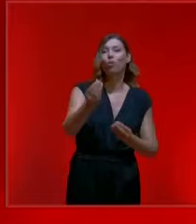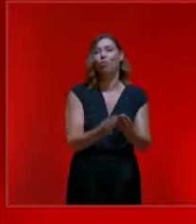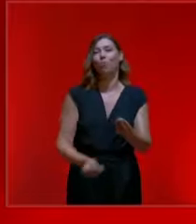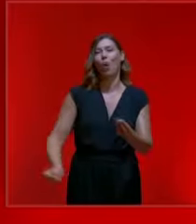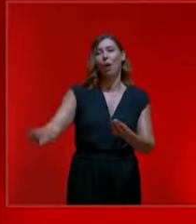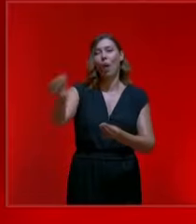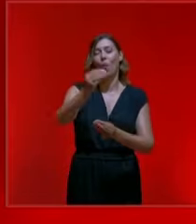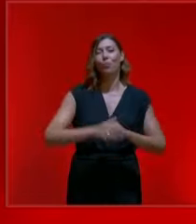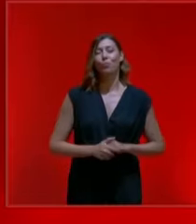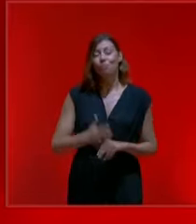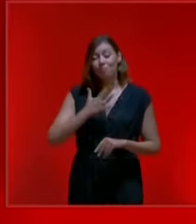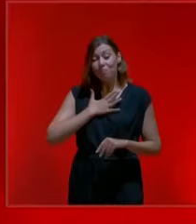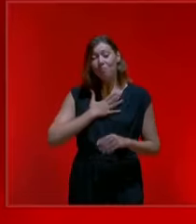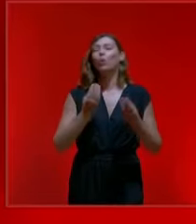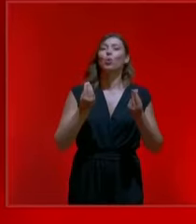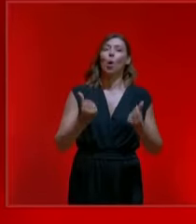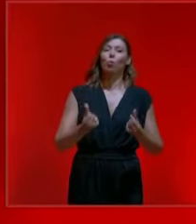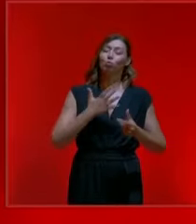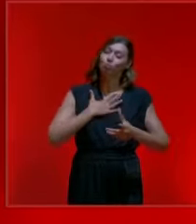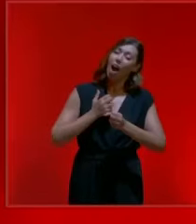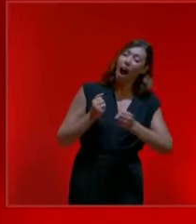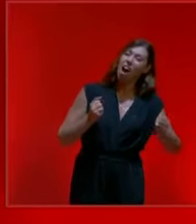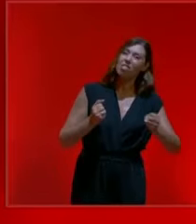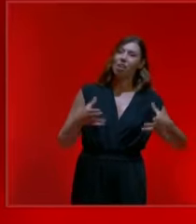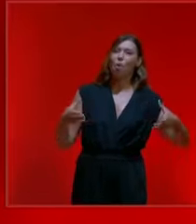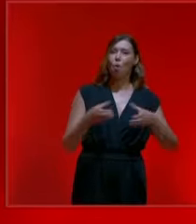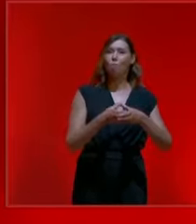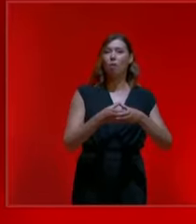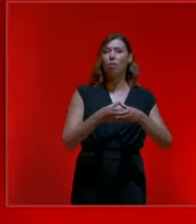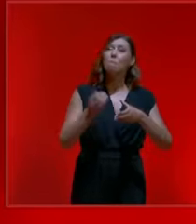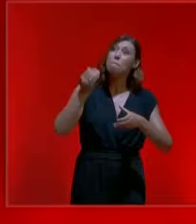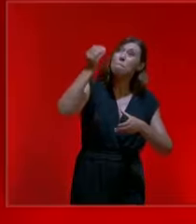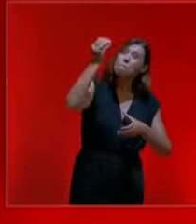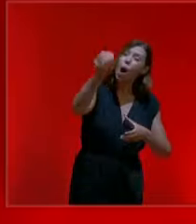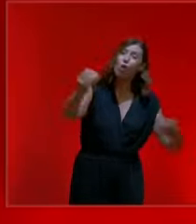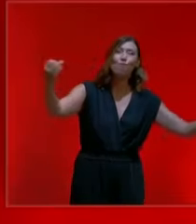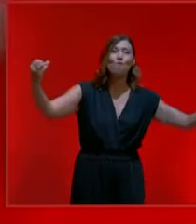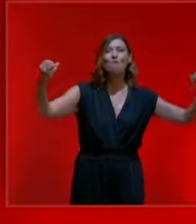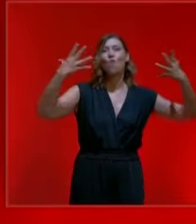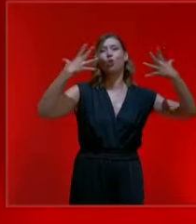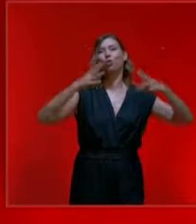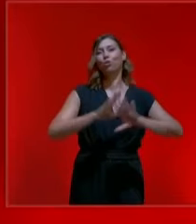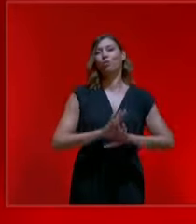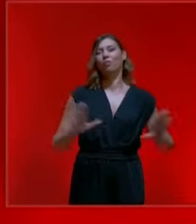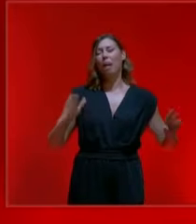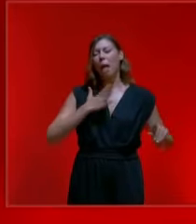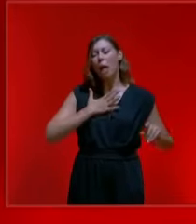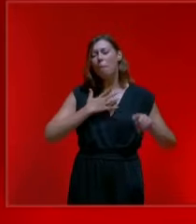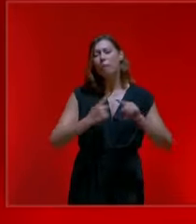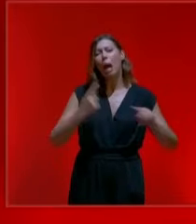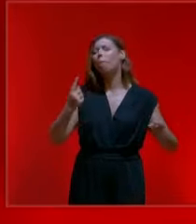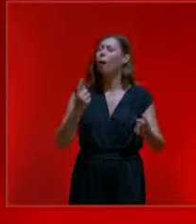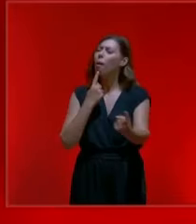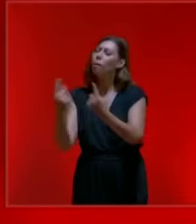της αριστερής προοδευτικής δημοκρατικής παράταξης, είναι ένα καλύτερο, φωτεινότερο μέλλον. Δεν είμαστε απλά καλοί διαπραγματευτές που θα ζητήσουμε από το λαό